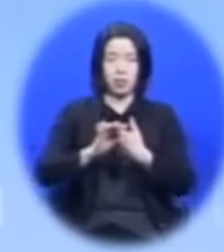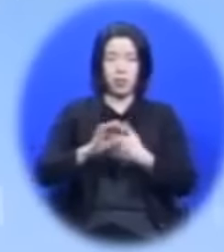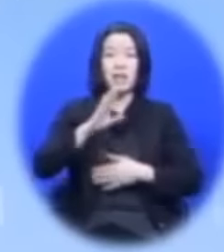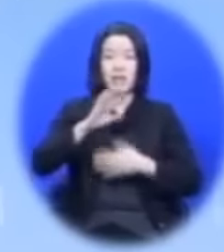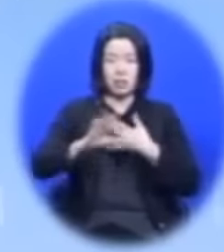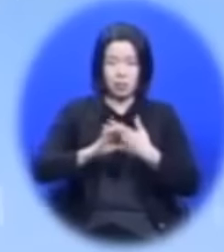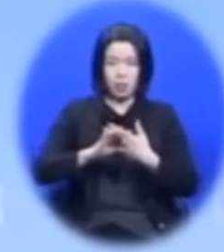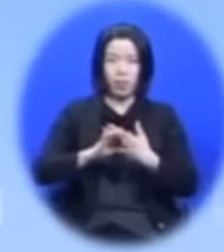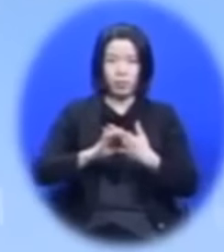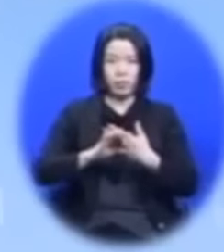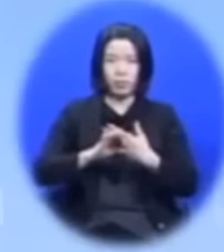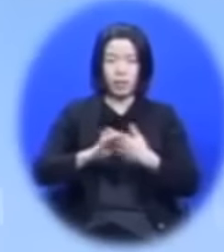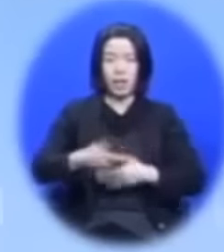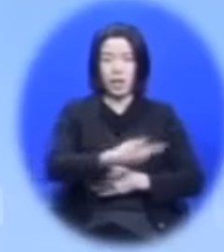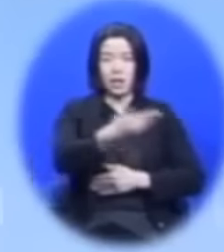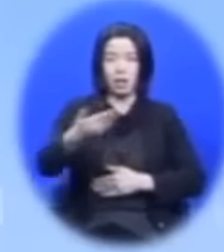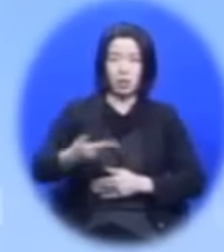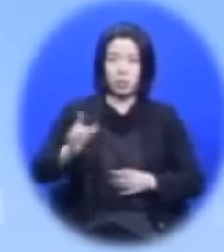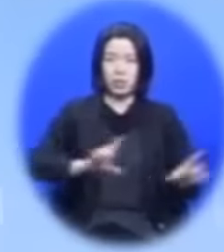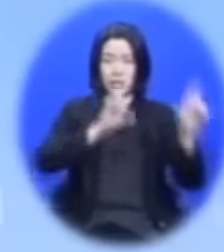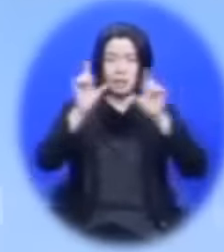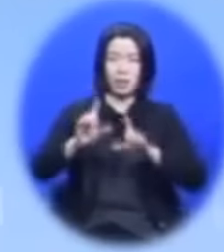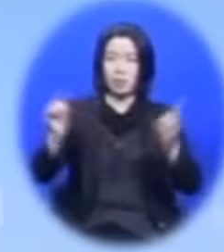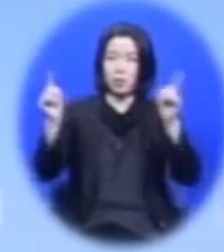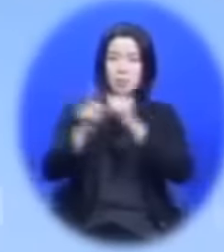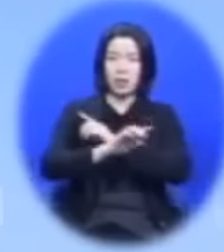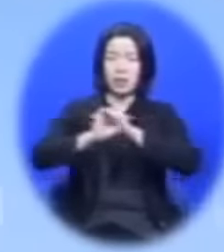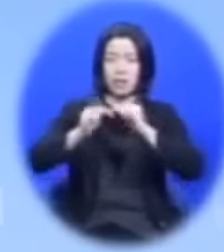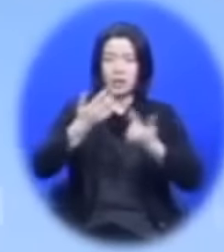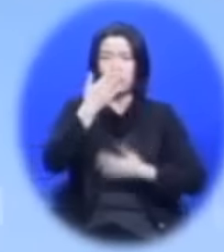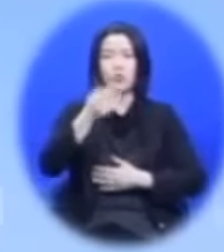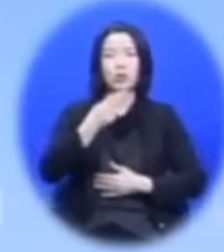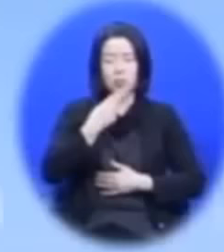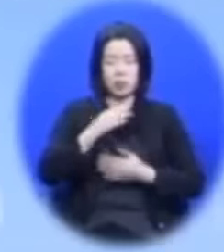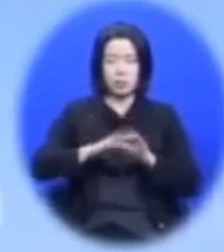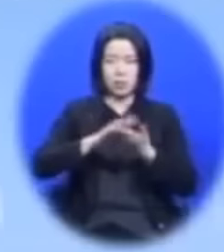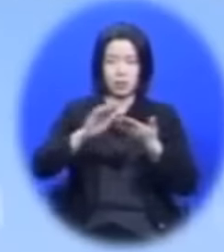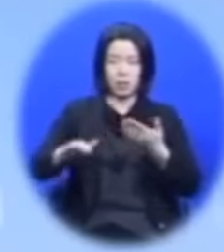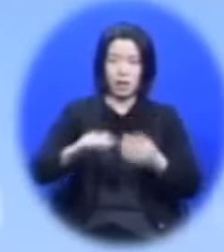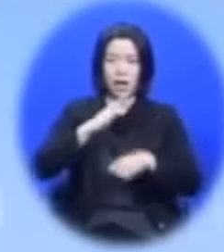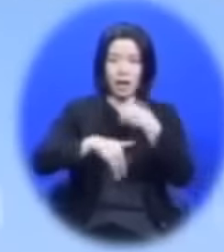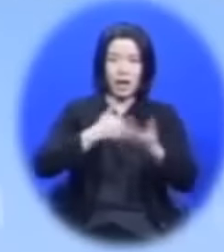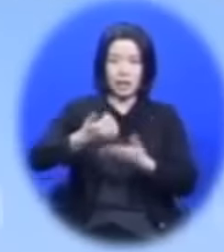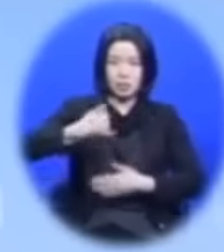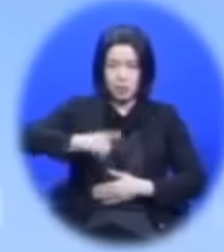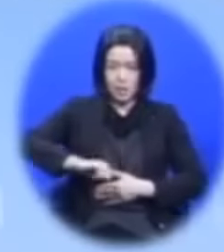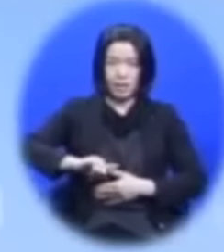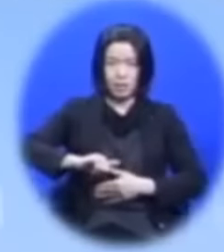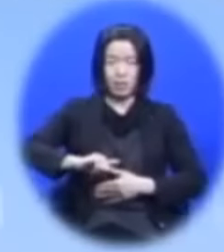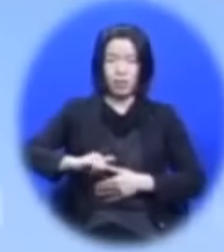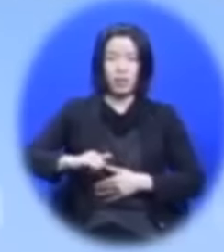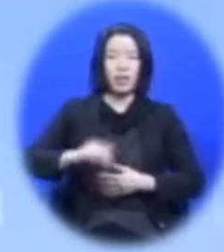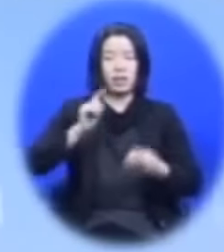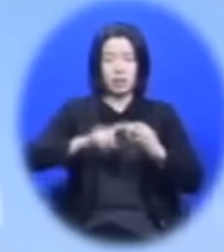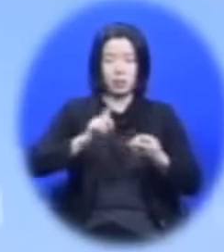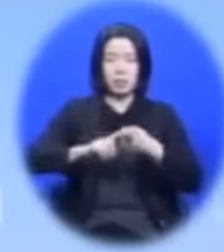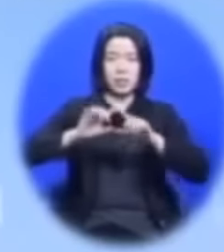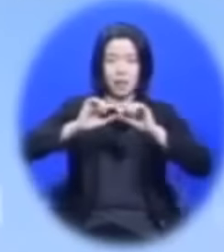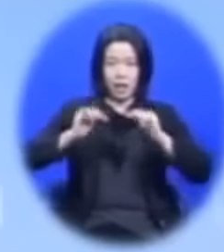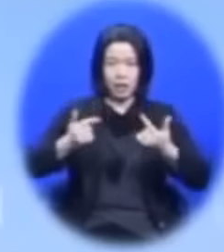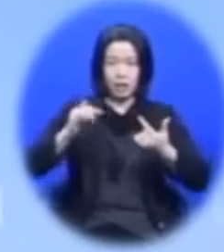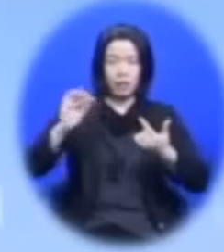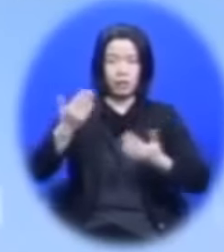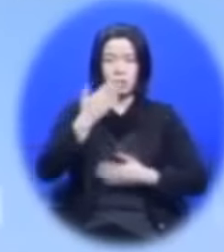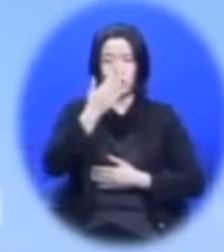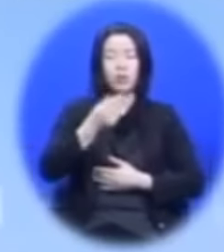그러면 여러분의 삶이 안 바뀔 수가 없어요. 하나님의 자녀답지 않게 될 수가